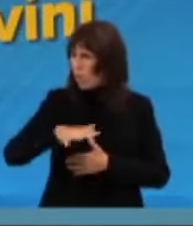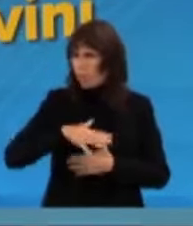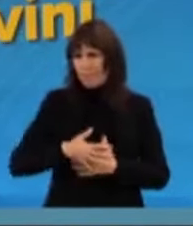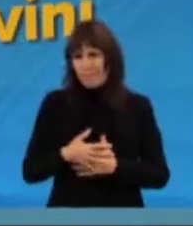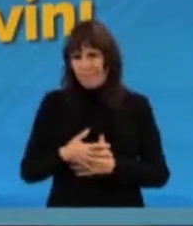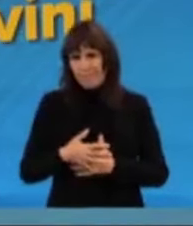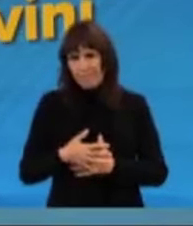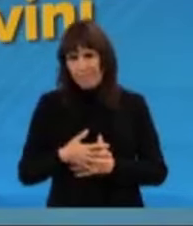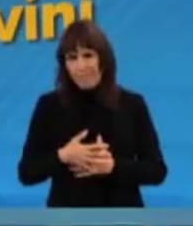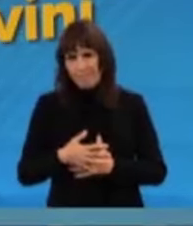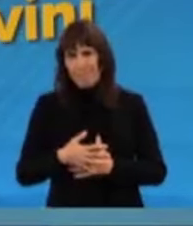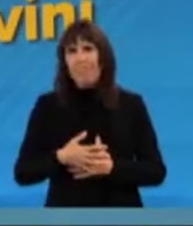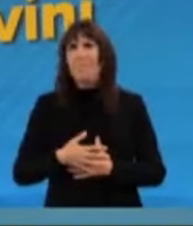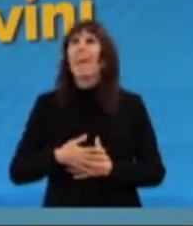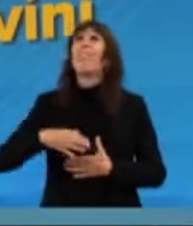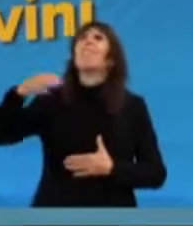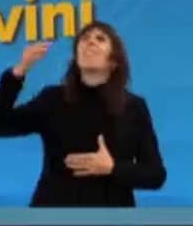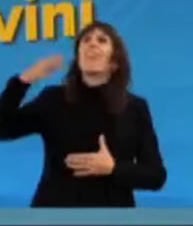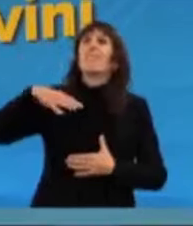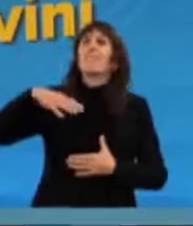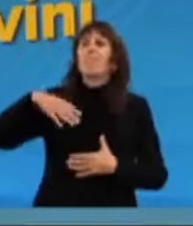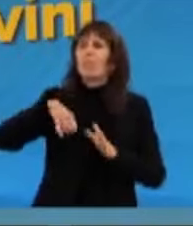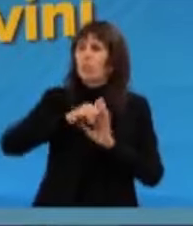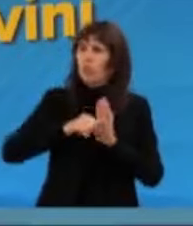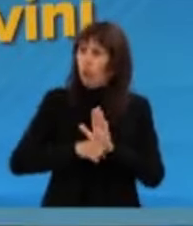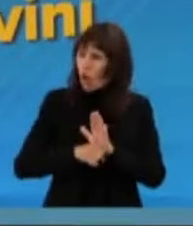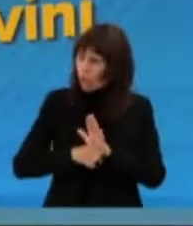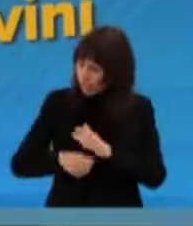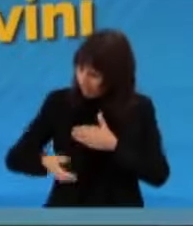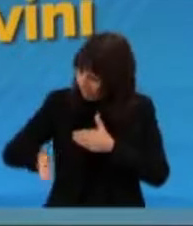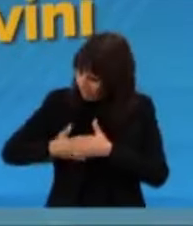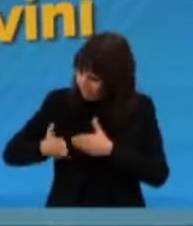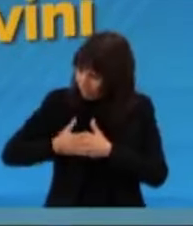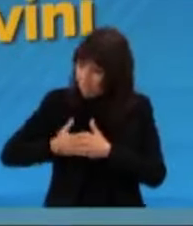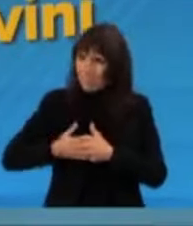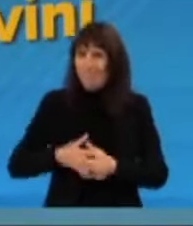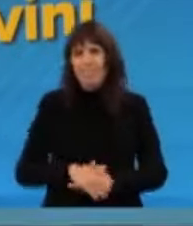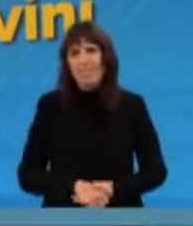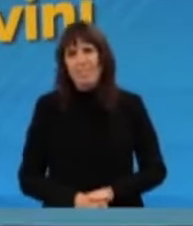Il destino e la storia sono al nostro fianco.